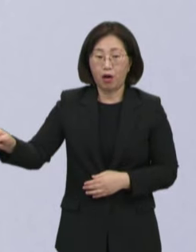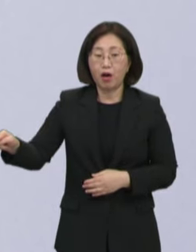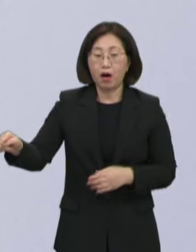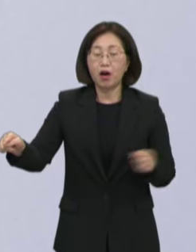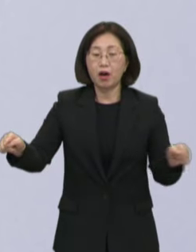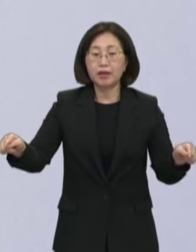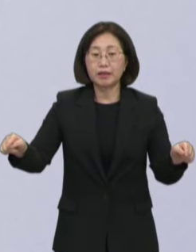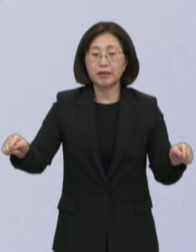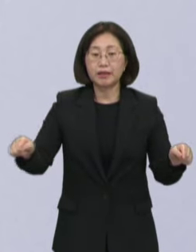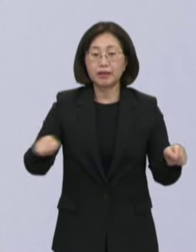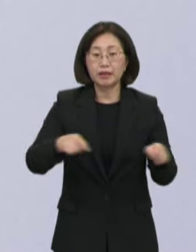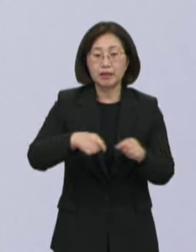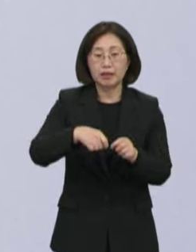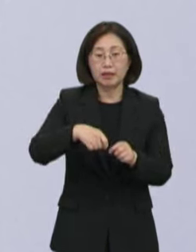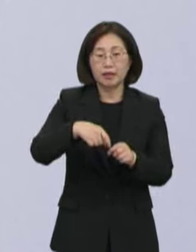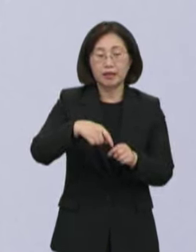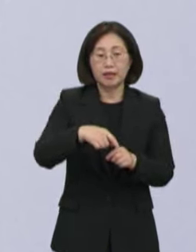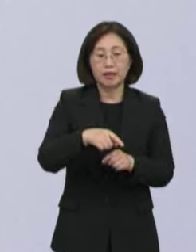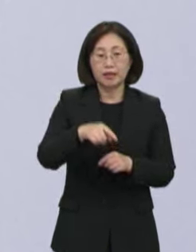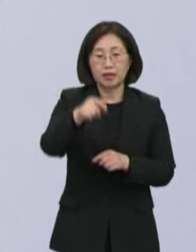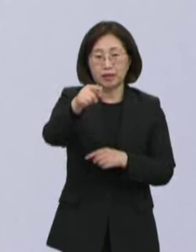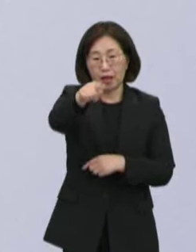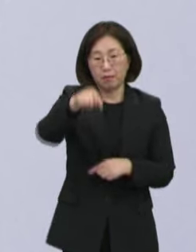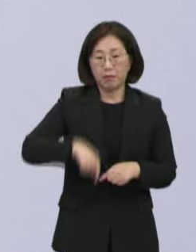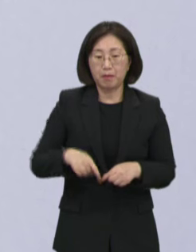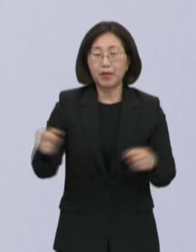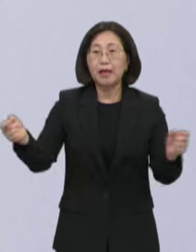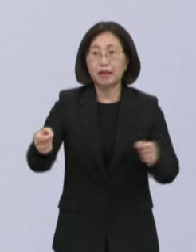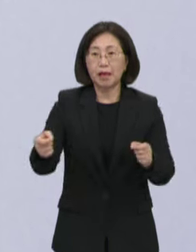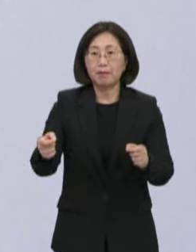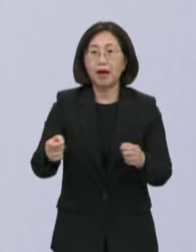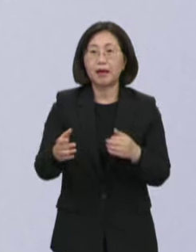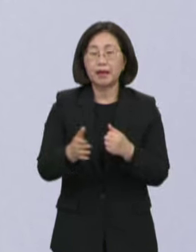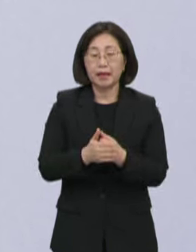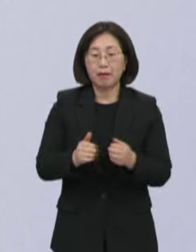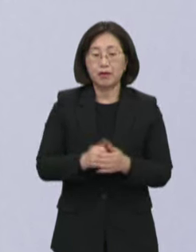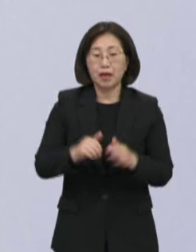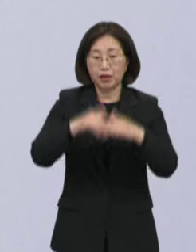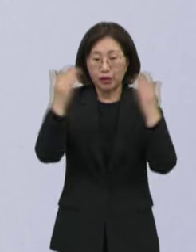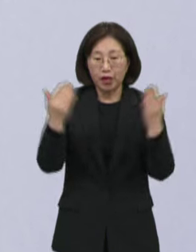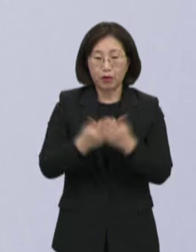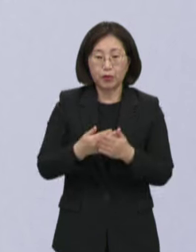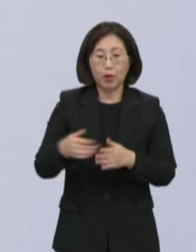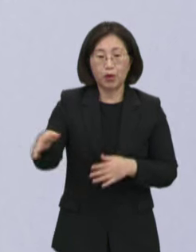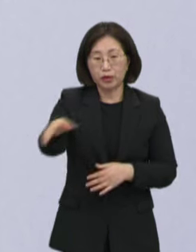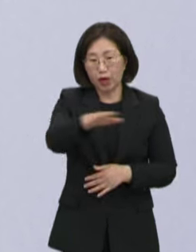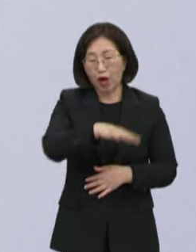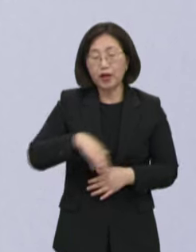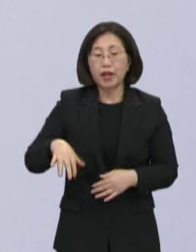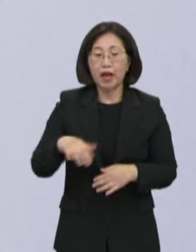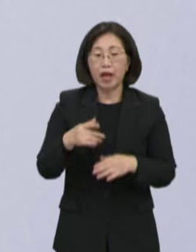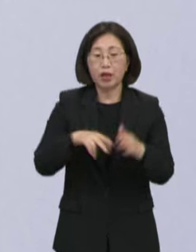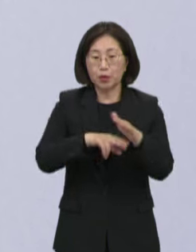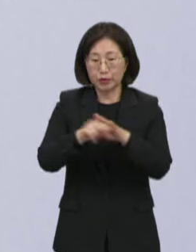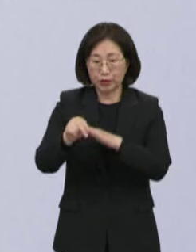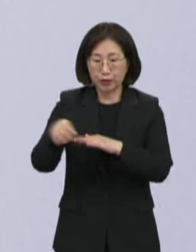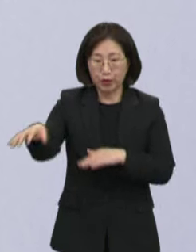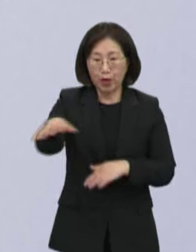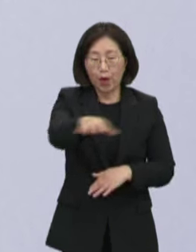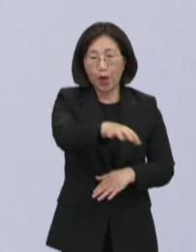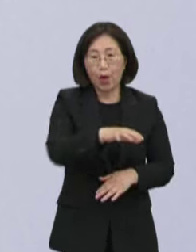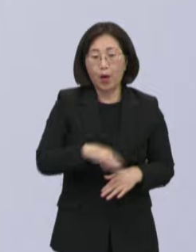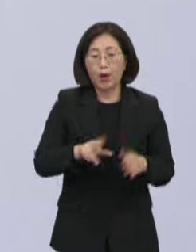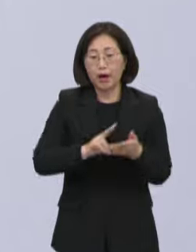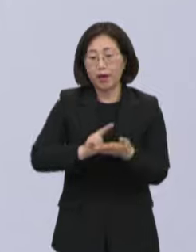더 부족했기 때문에 저희들이 그것까지도 포함해가지고 전체적으로 도시철도 자체가 대전시 전반을 아우를